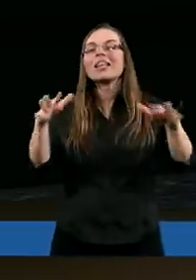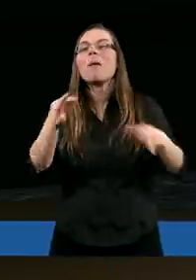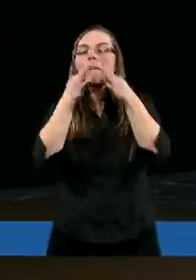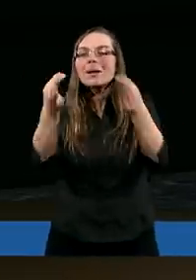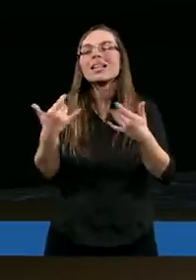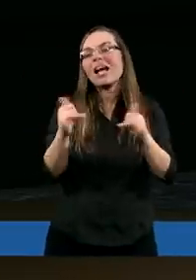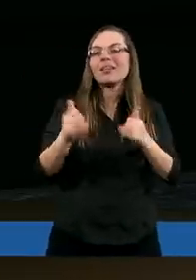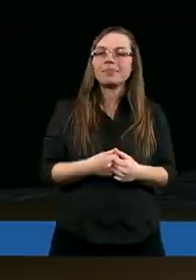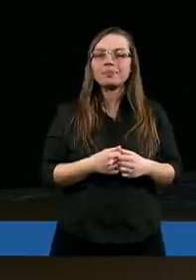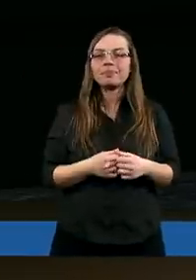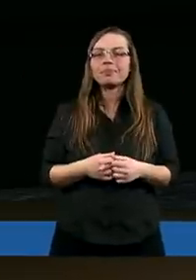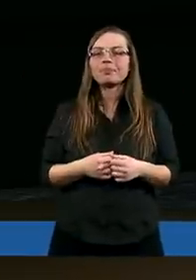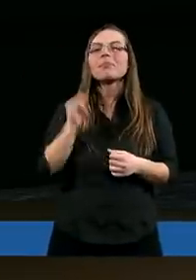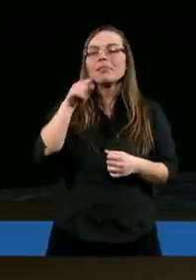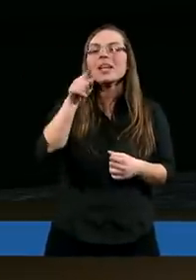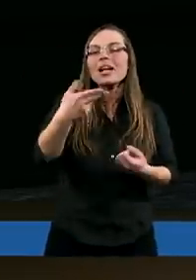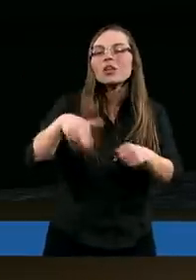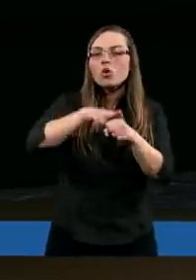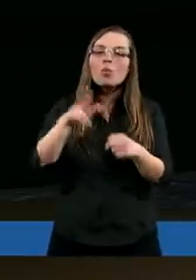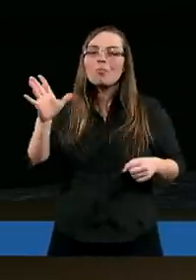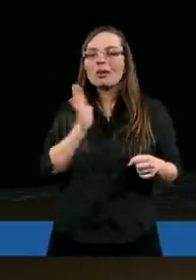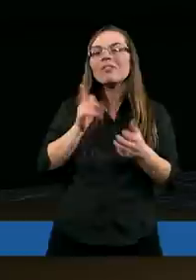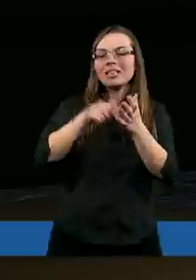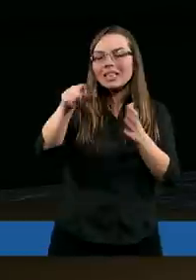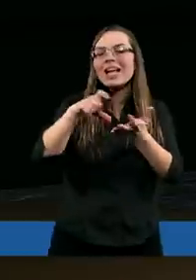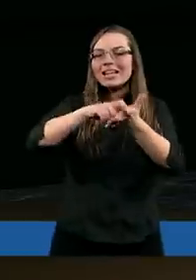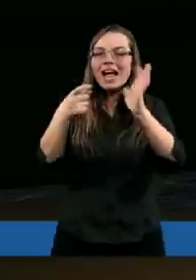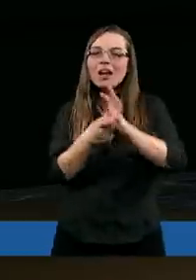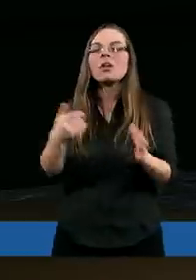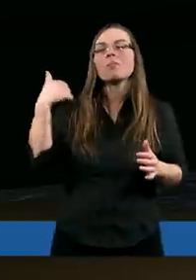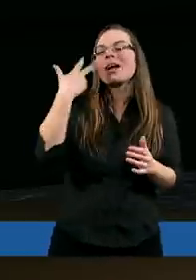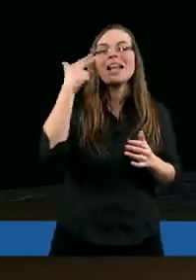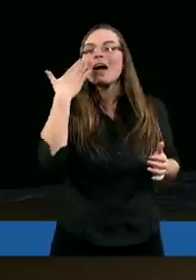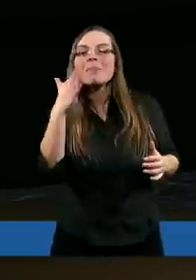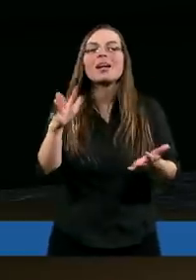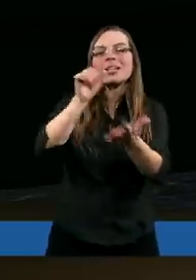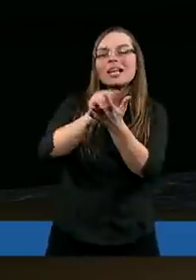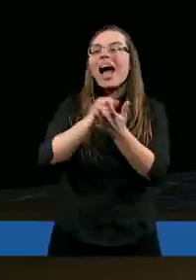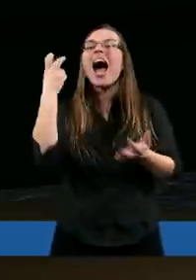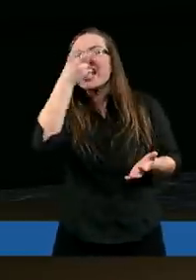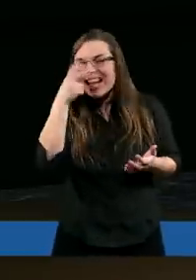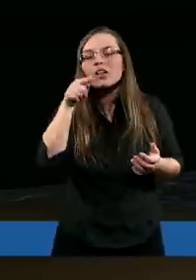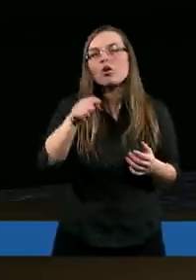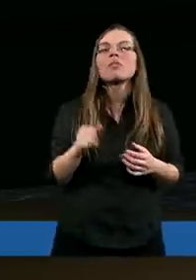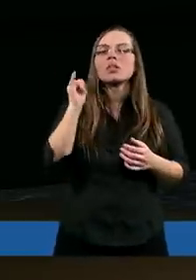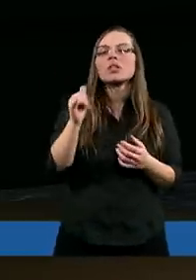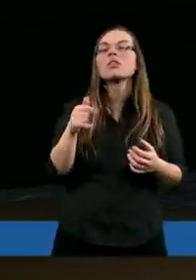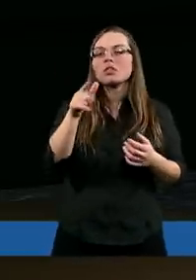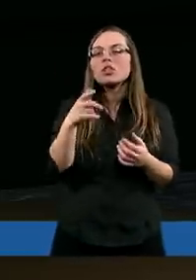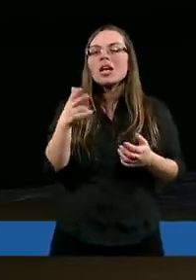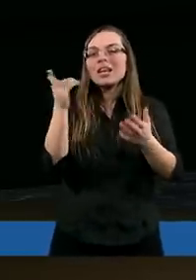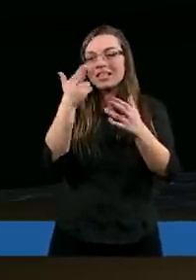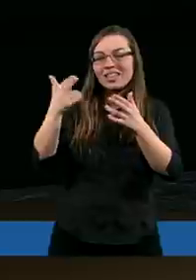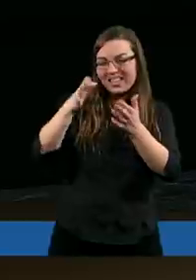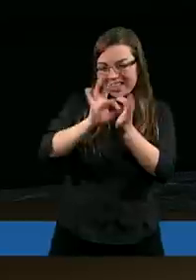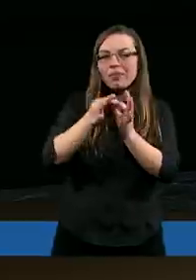pytań. Ten, z którym byłem w tej sali, był najbardziej zainteresowany i gdy wyjeżdżał na